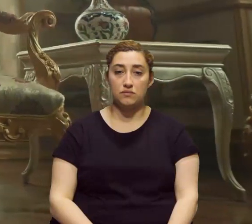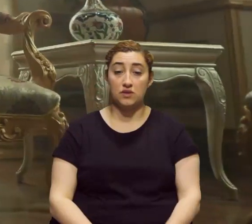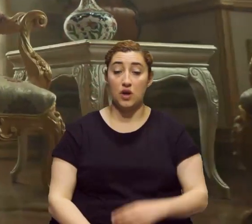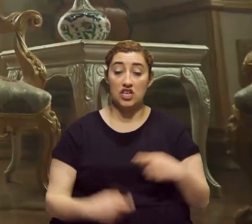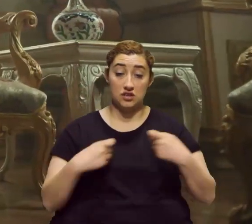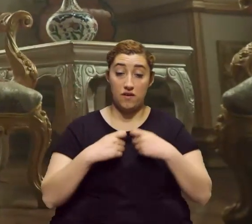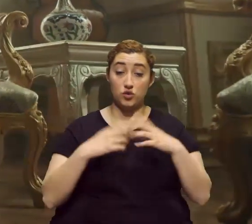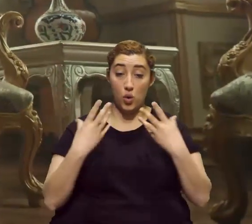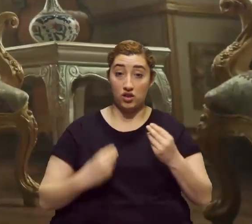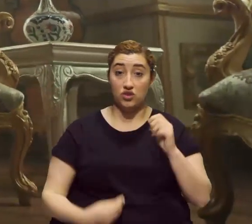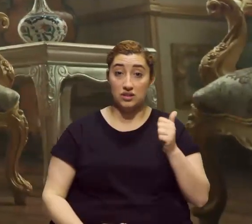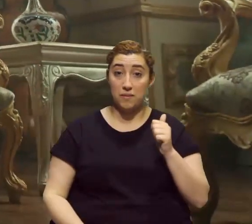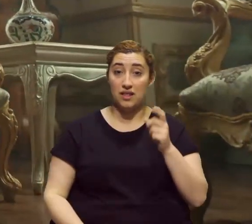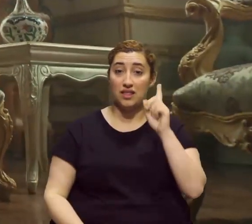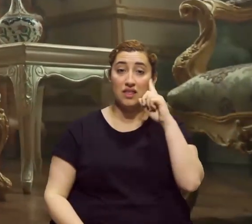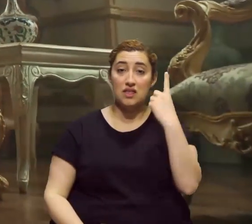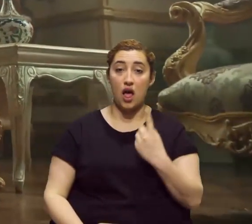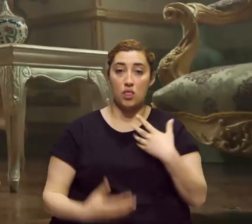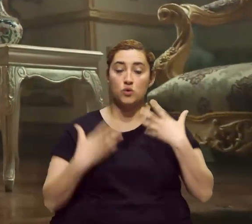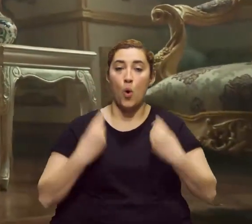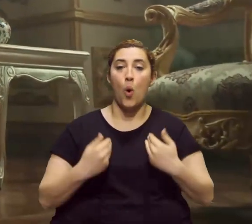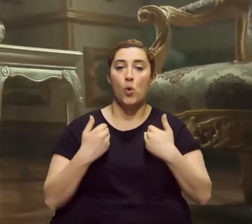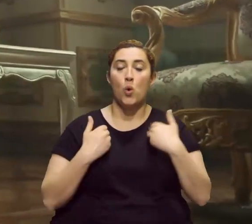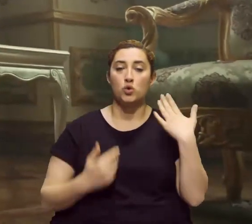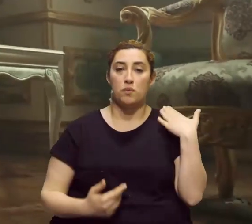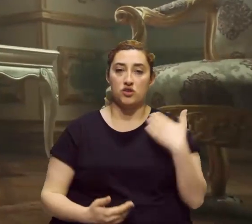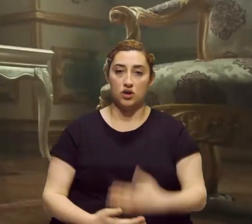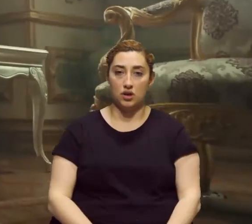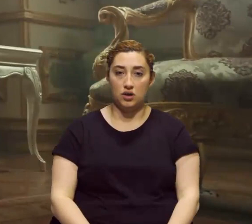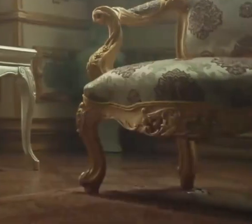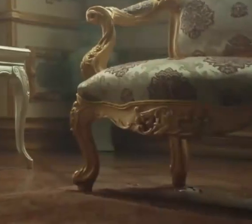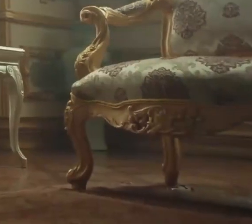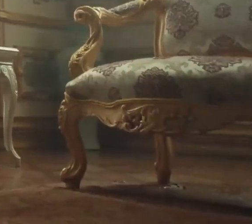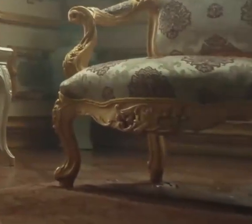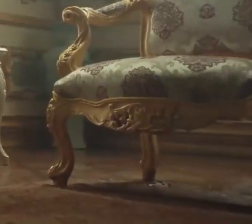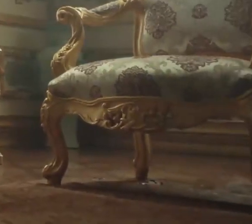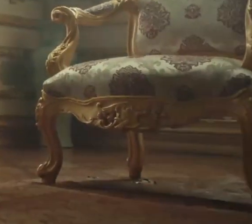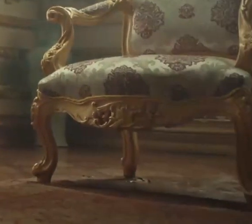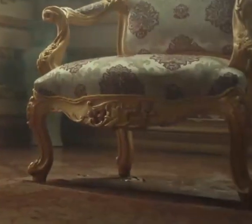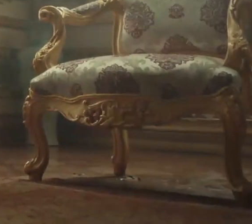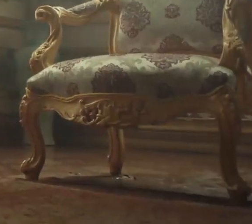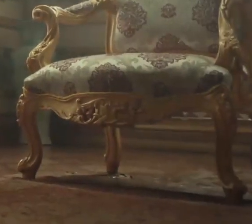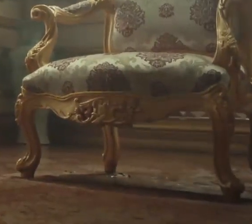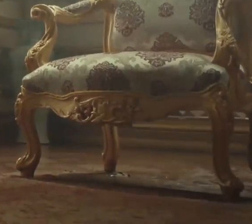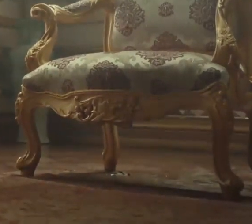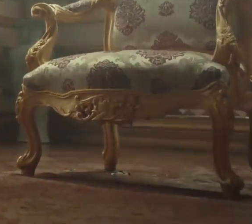Çıkacak bir savaşta yalnız bırakılıyoruz paşa. Siyah deri ayakkabılarıyla halın kenarına basıyor.